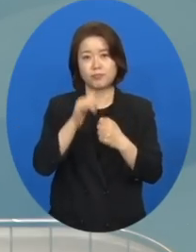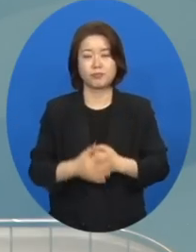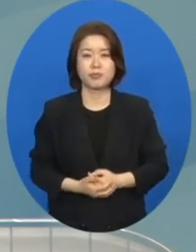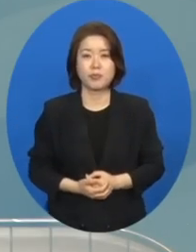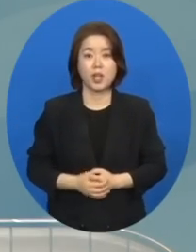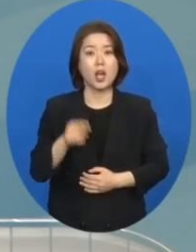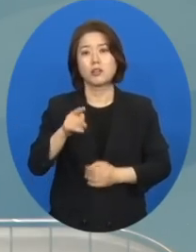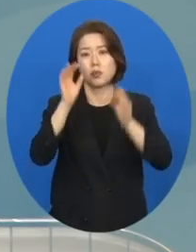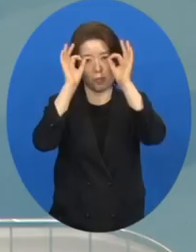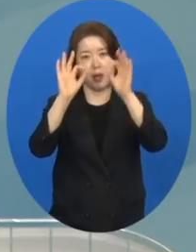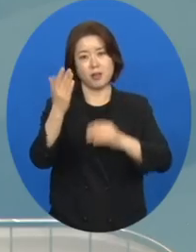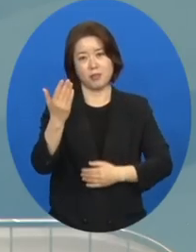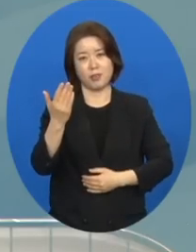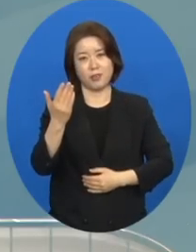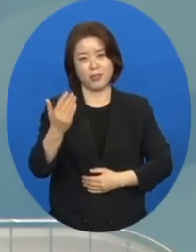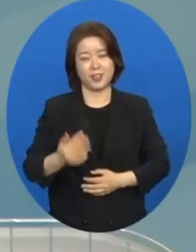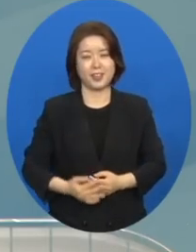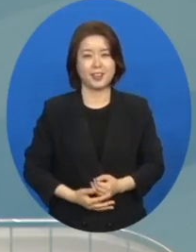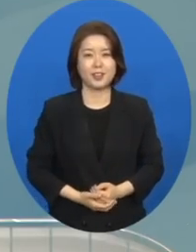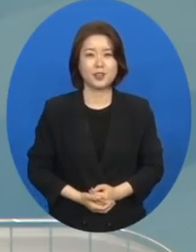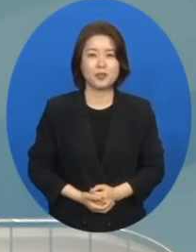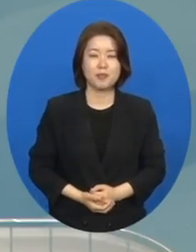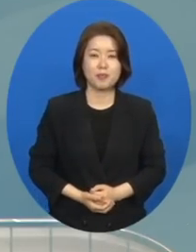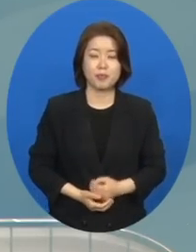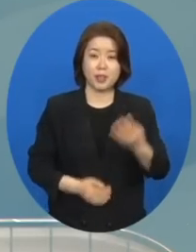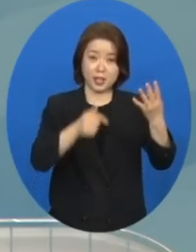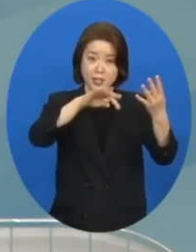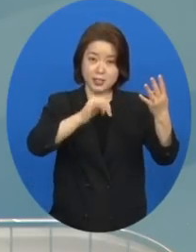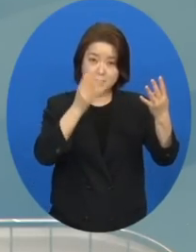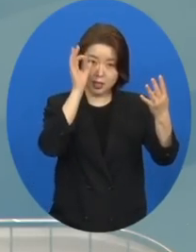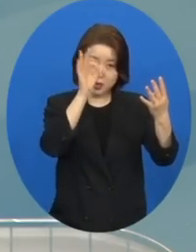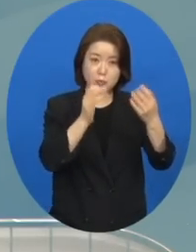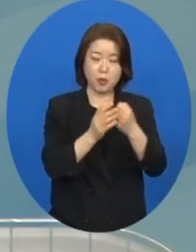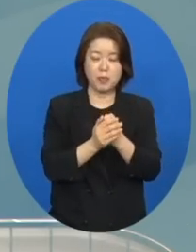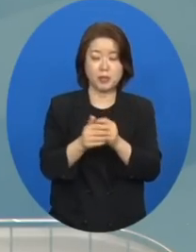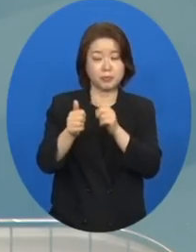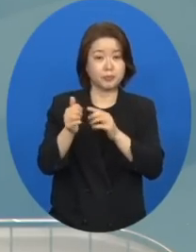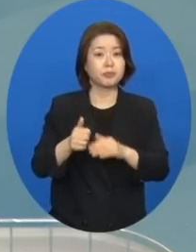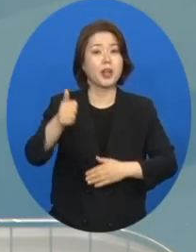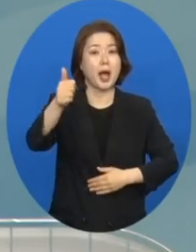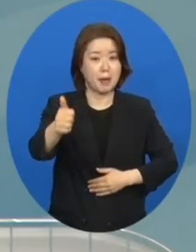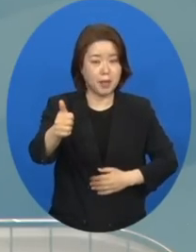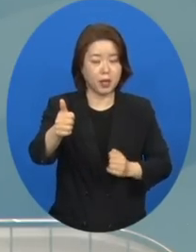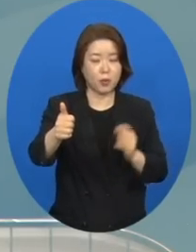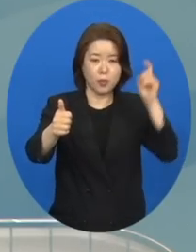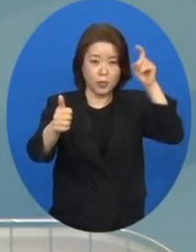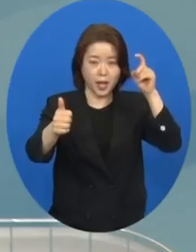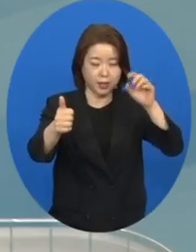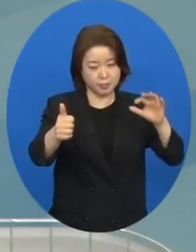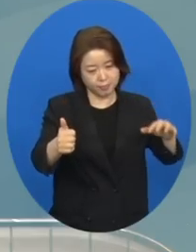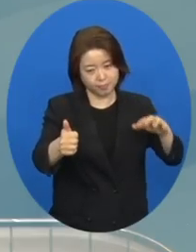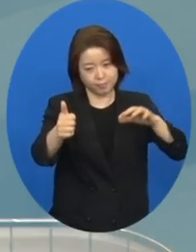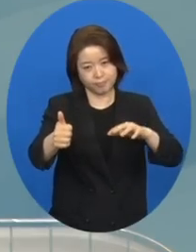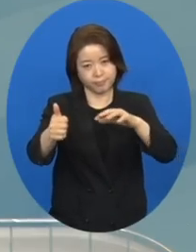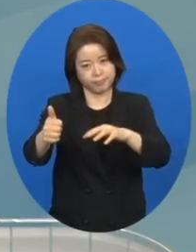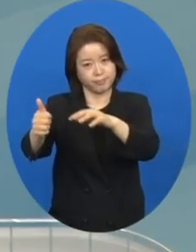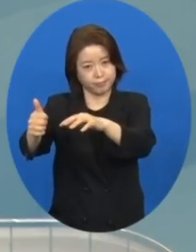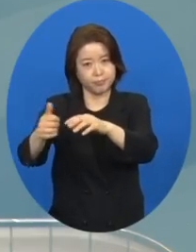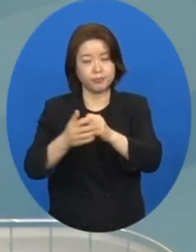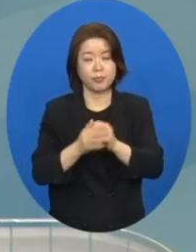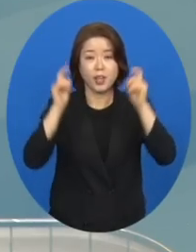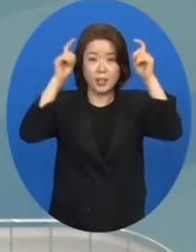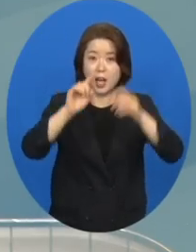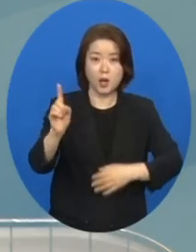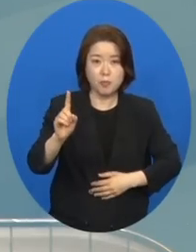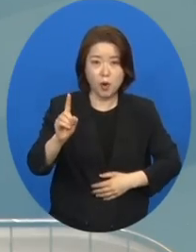그것을 봐야 한다는 것이죠 4절에 보면 그는 앞서서 가고 양들은 그를 따라 갑니다 양들이 뭐라구요